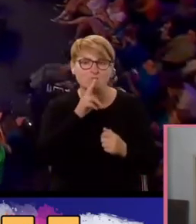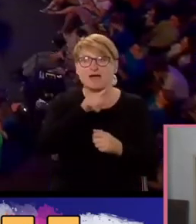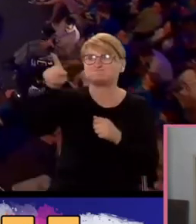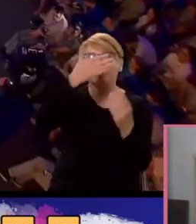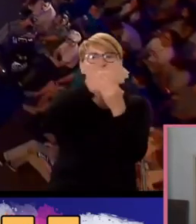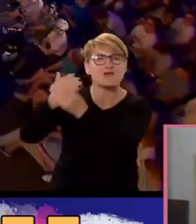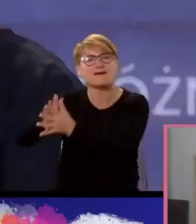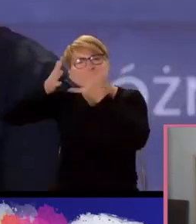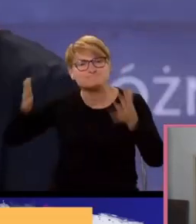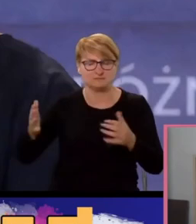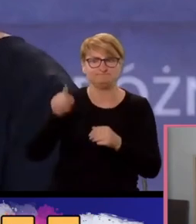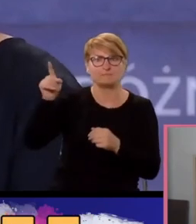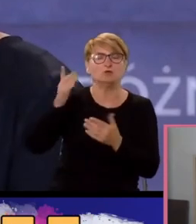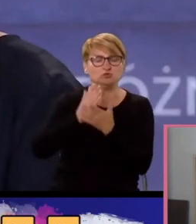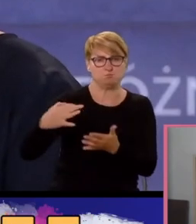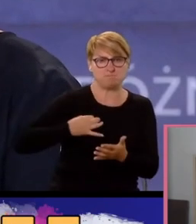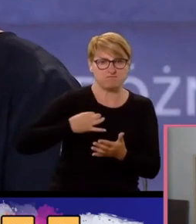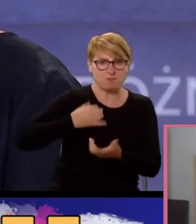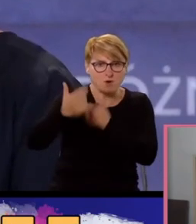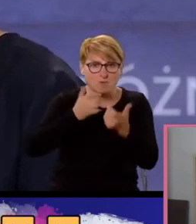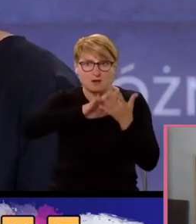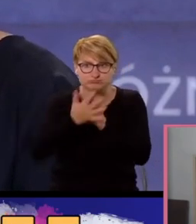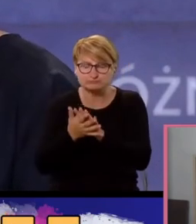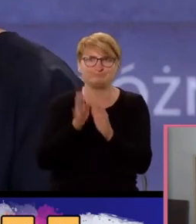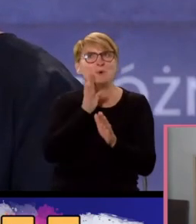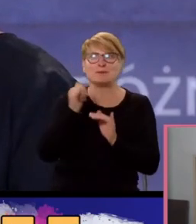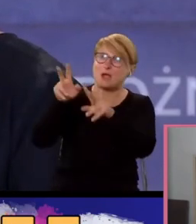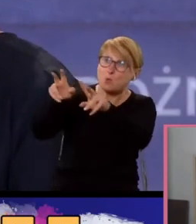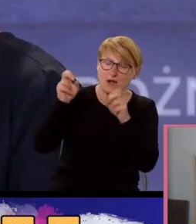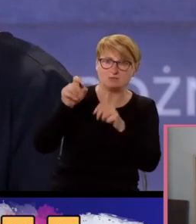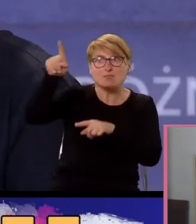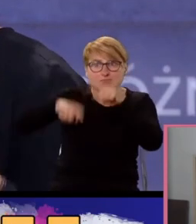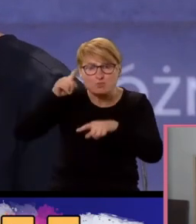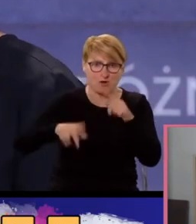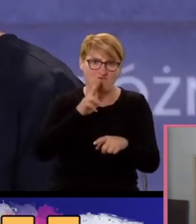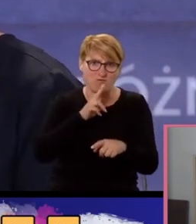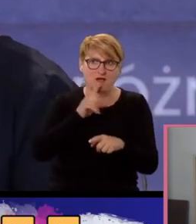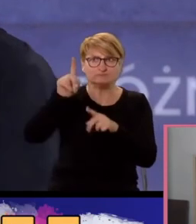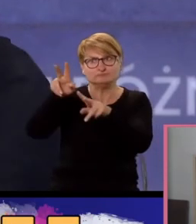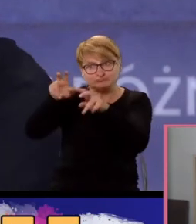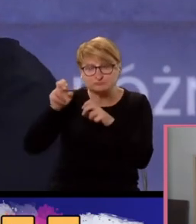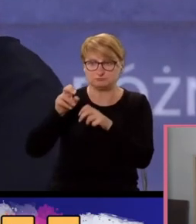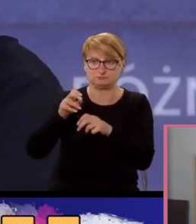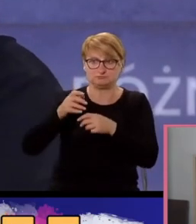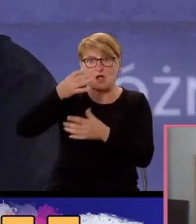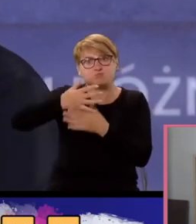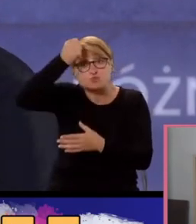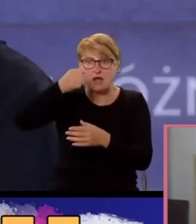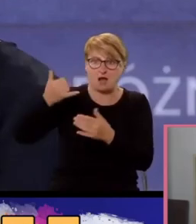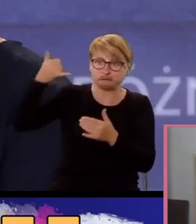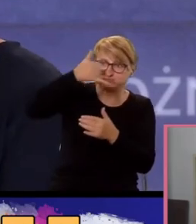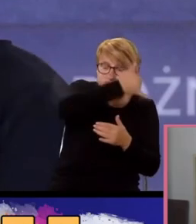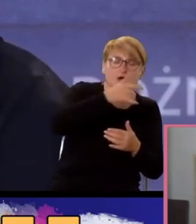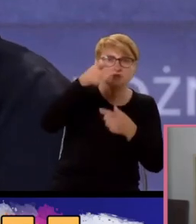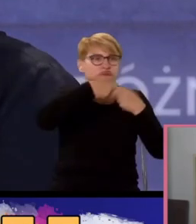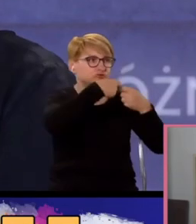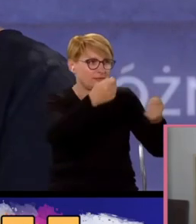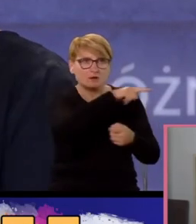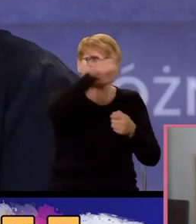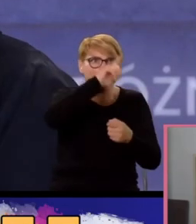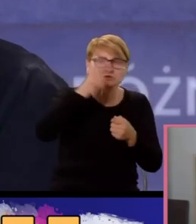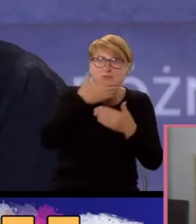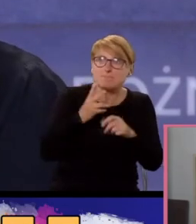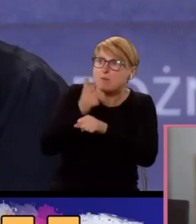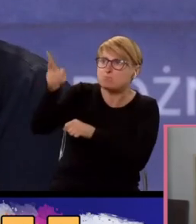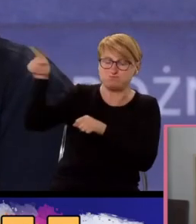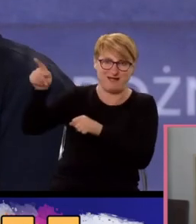które sprywatyzowały, ukradły naturalne źródła wody, butelkują ją i sprzedają mieszkańcom, którzy tam mieszkają, którzy nie mają dostęp do tych